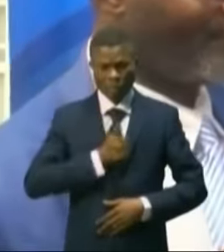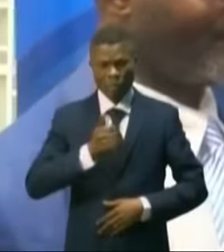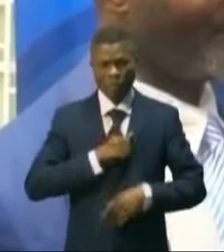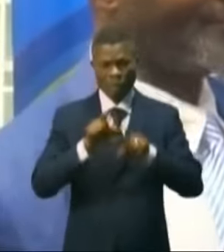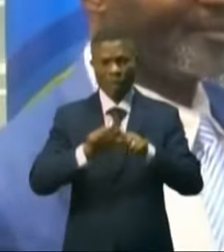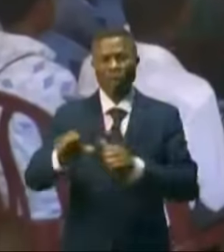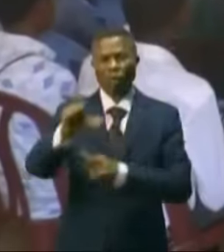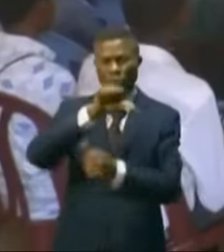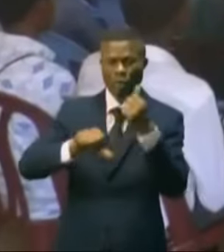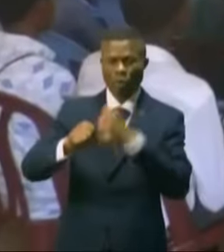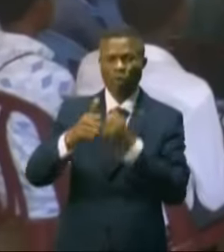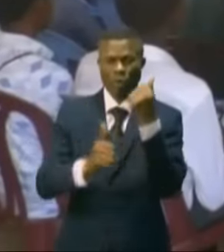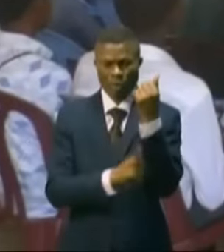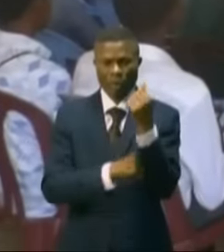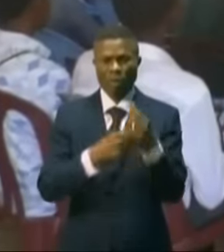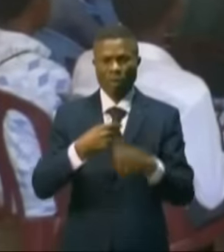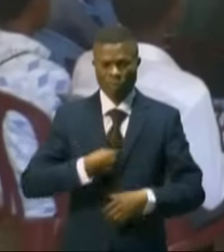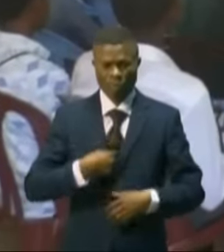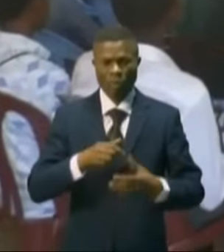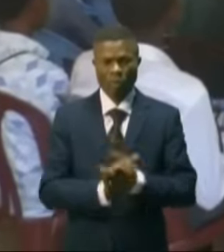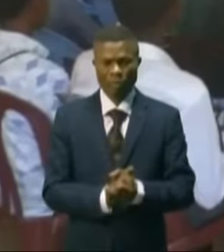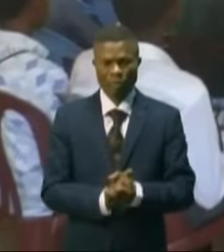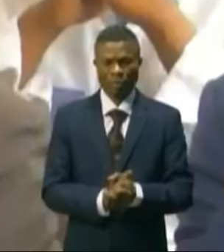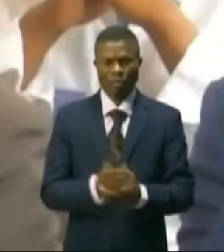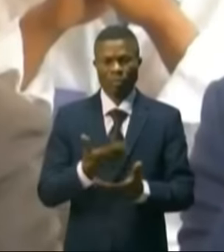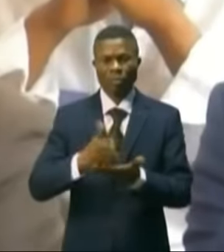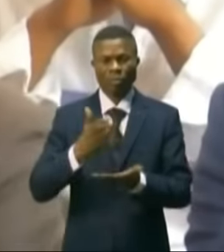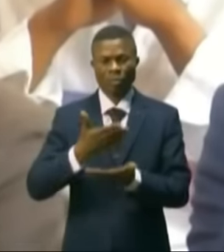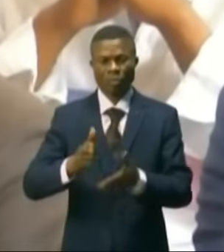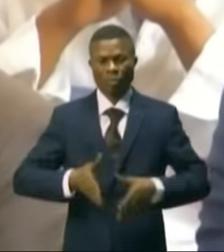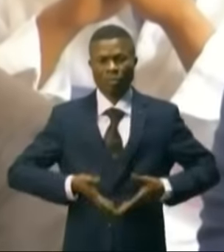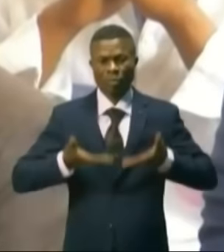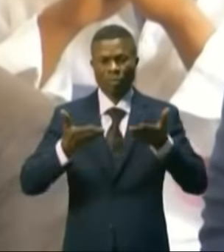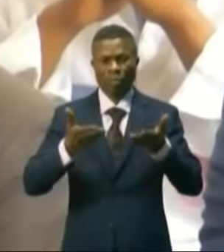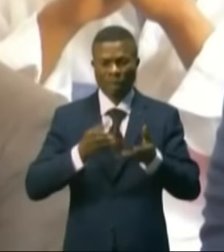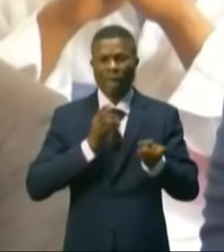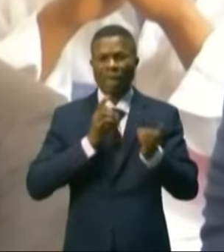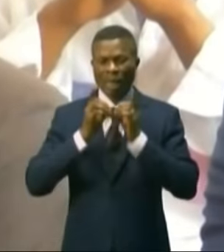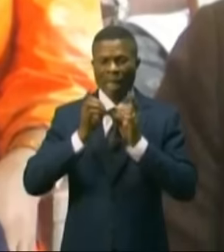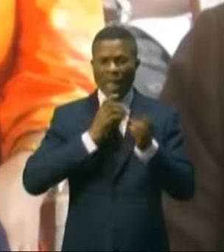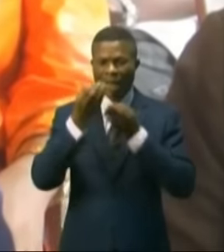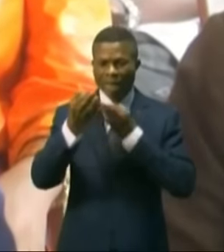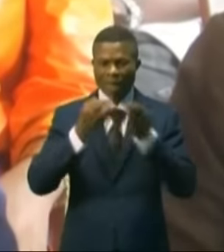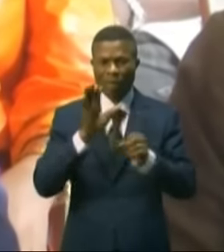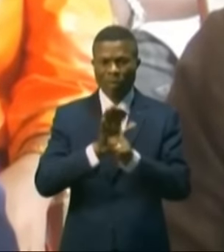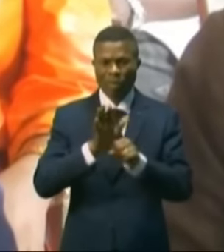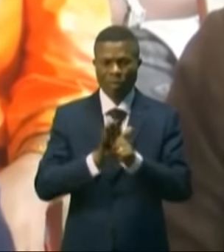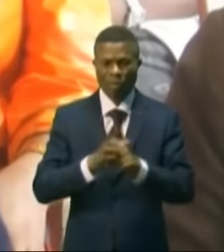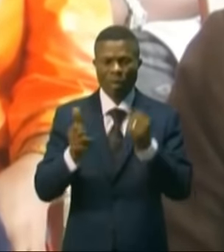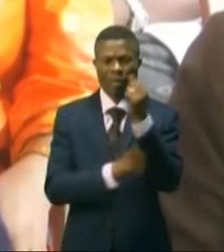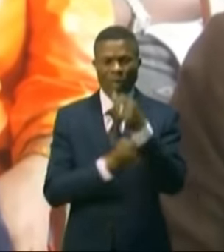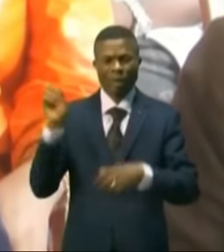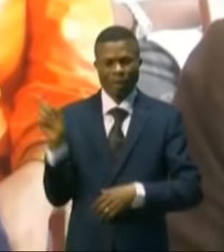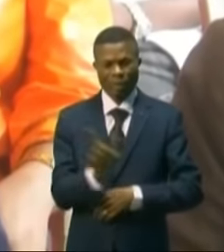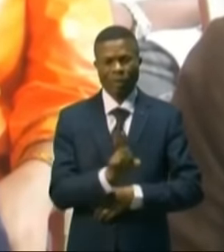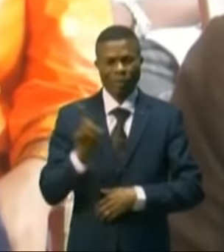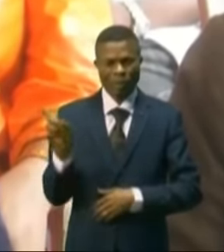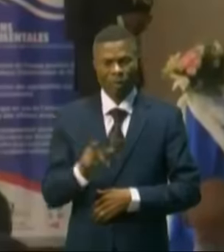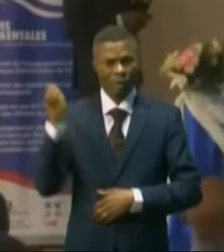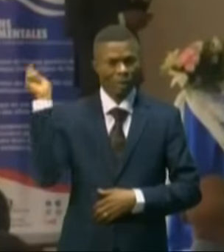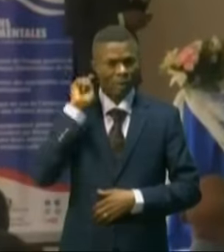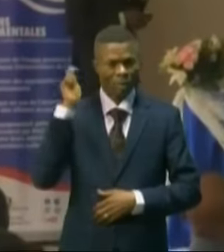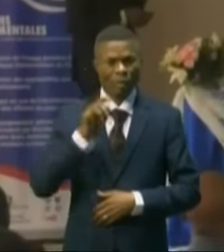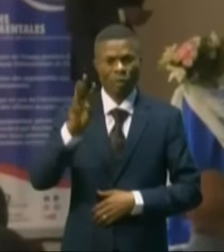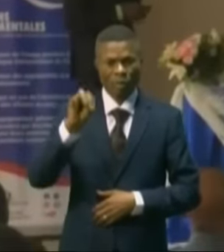utile aux autres. S'en est suivi l'étape consacrée aux exposés avec les différents intervenants, professeur